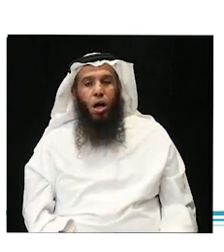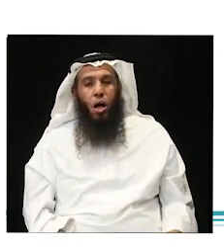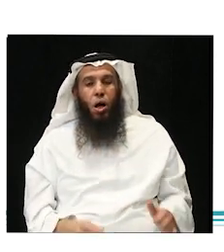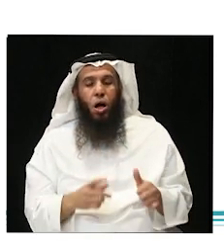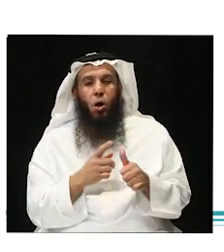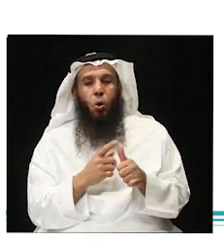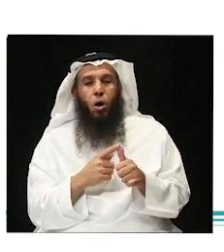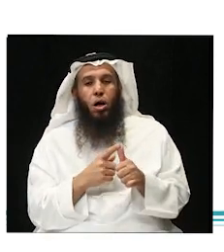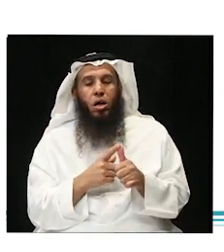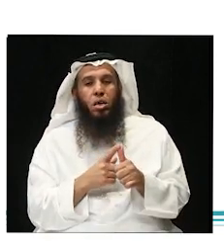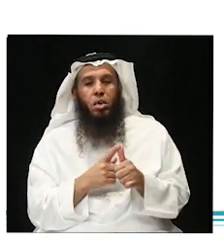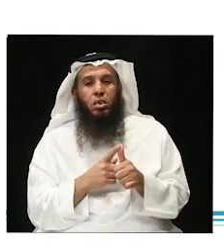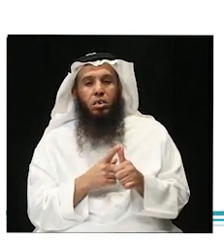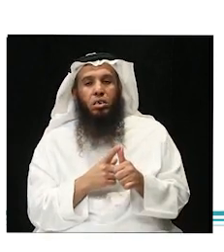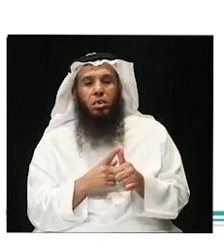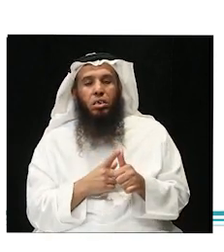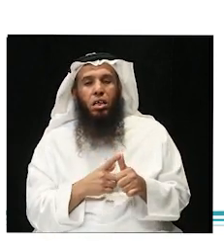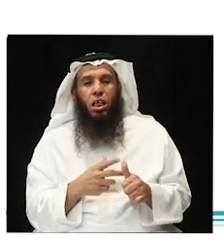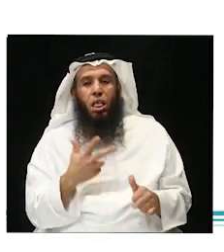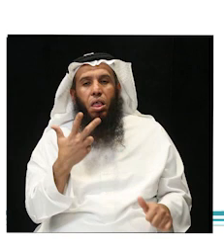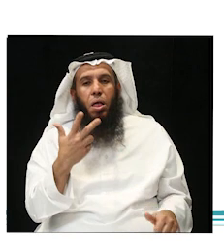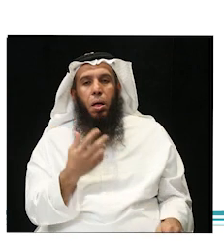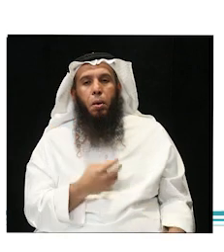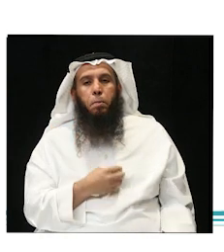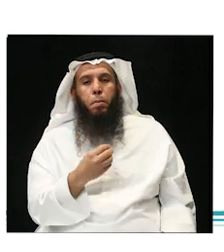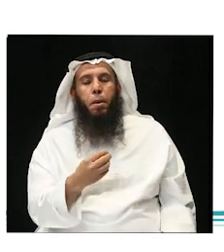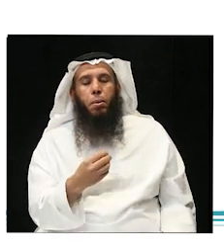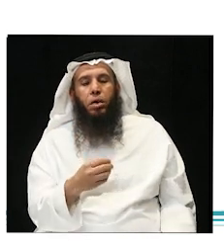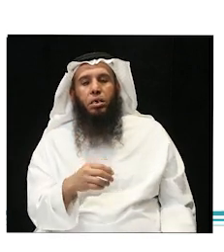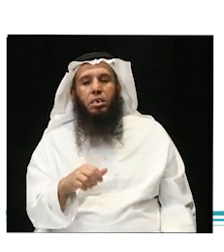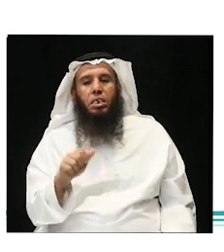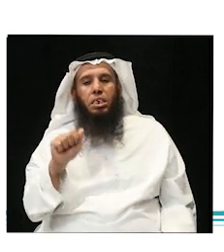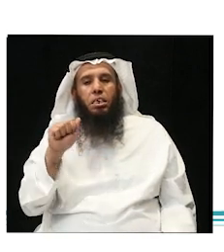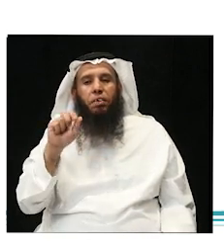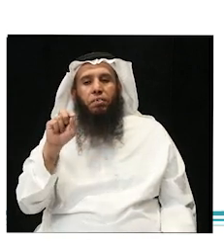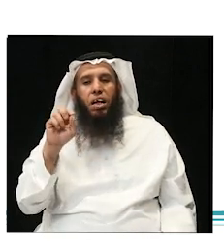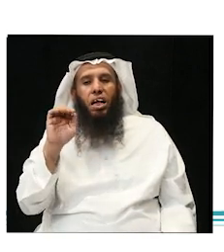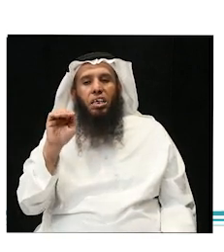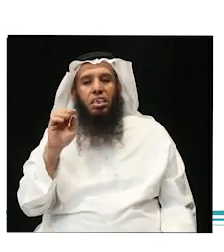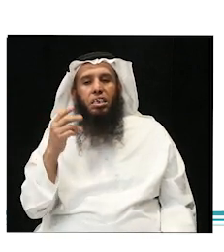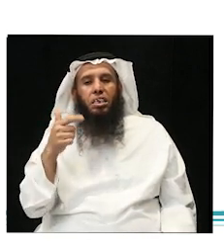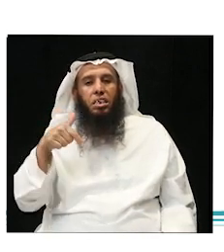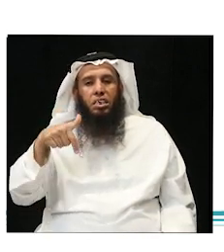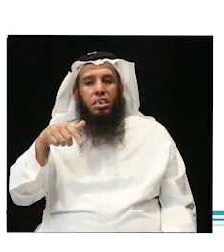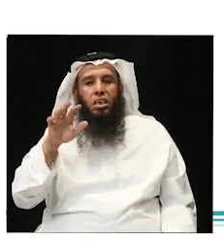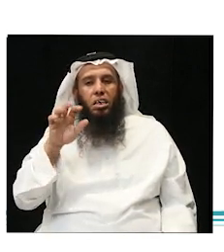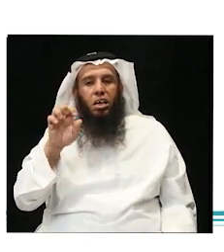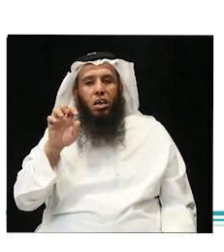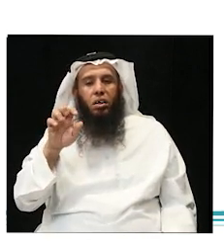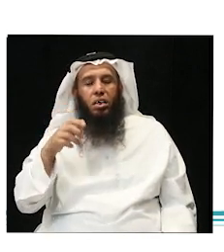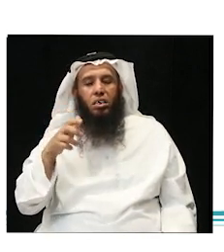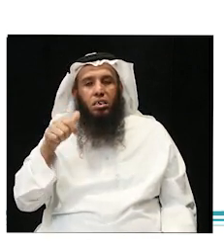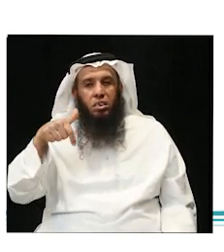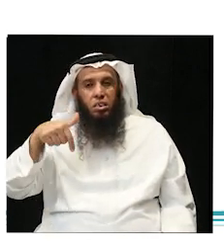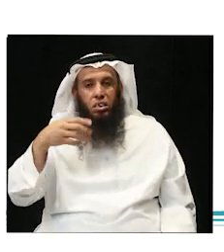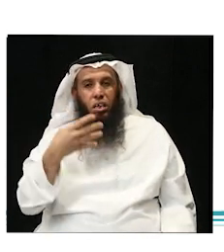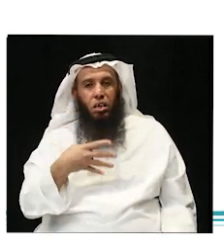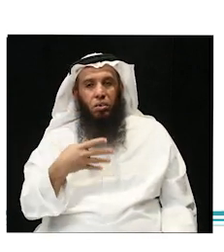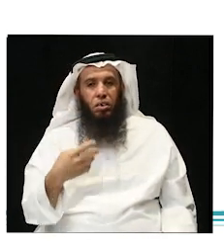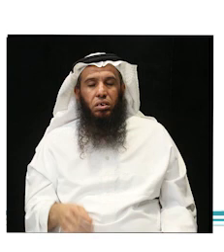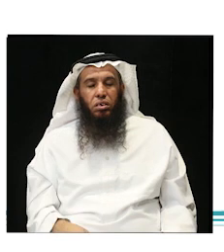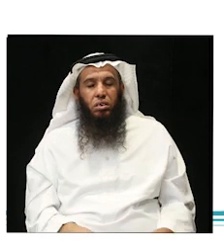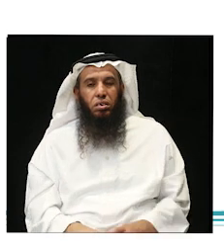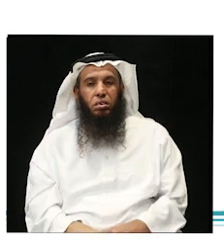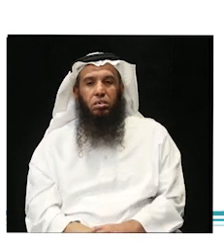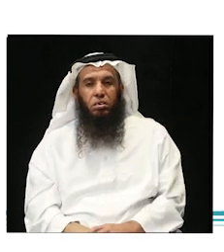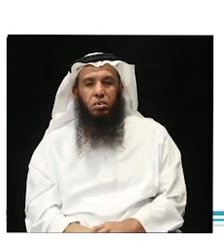سؤال: لماذا يحب المسلم ربه سبحانه وتعالى؟ هذه الورقة أو هذه الصفحة